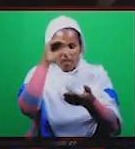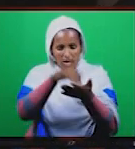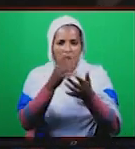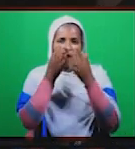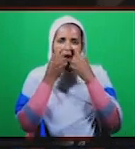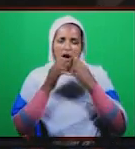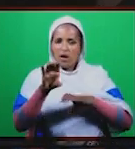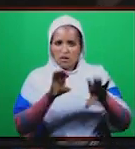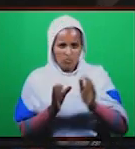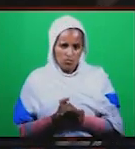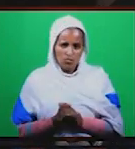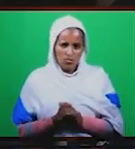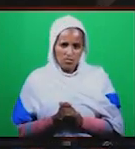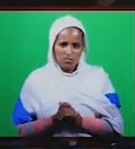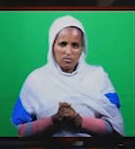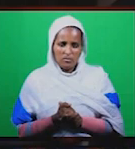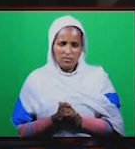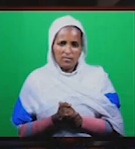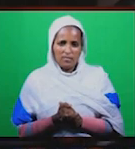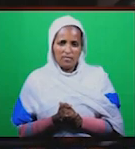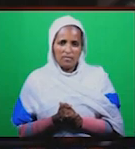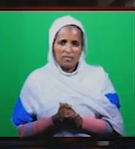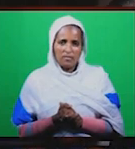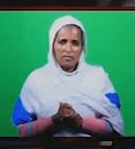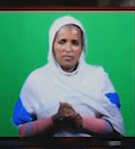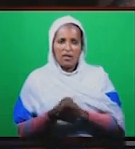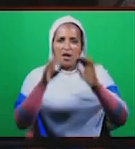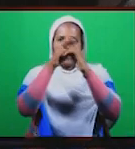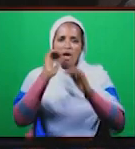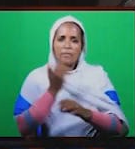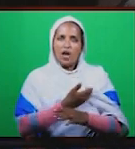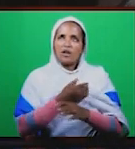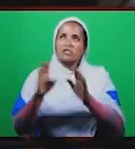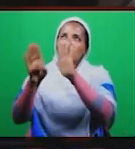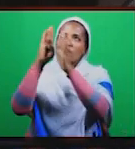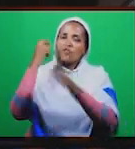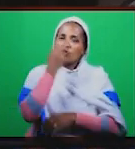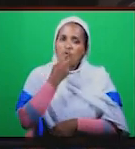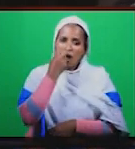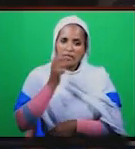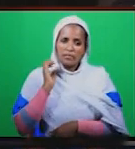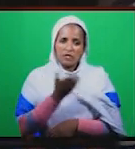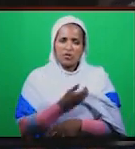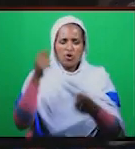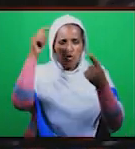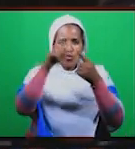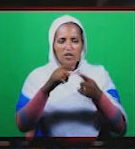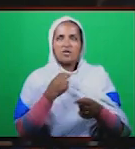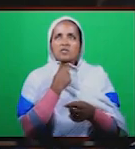ደስታችን ዘምረን ሳንጨርስ እንደገና እንባችን በአይኖቻችን እንድንቆረቆር አደረጉ።